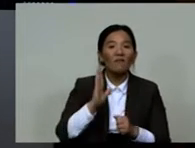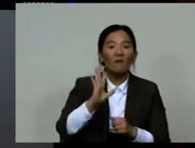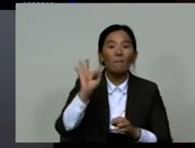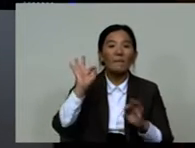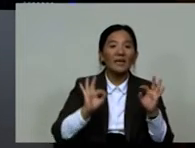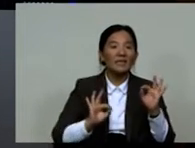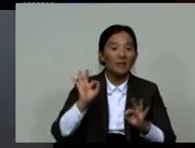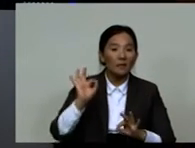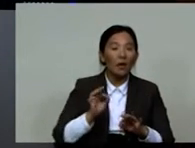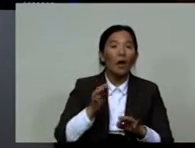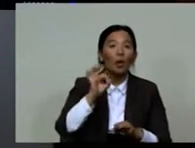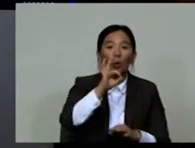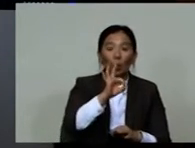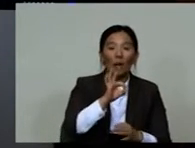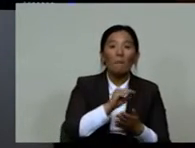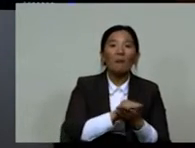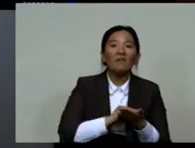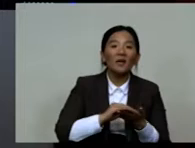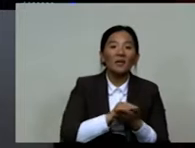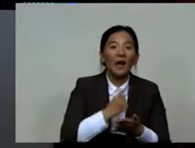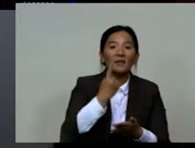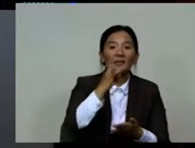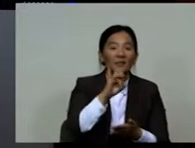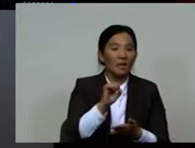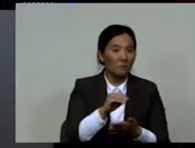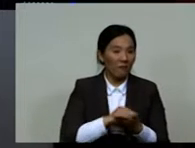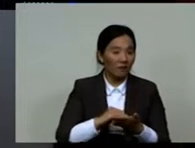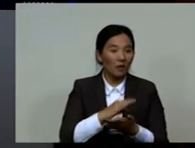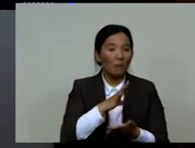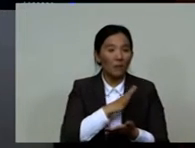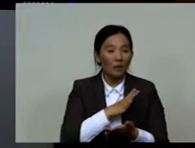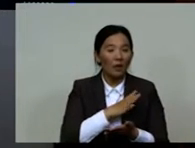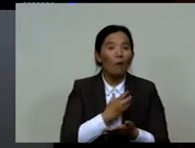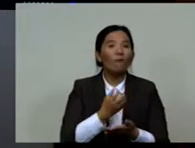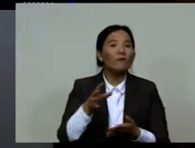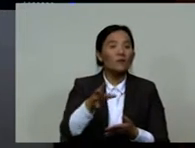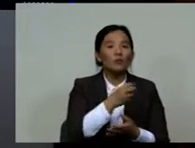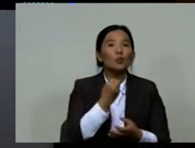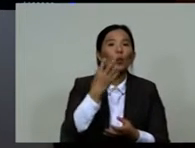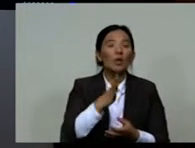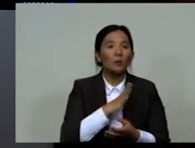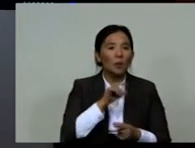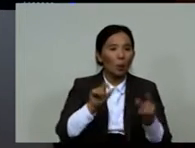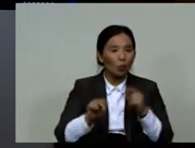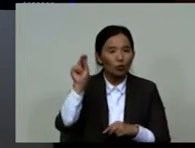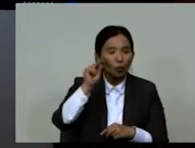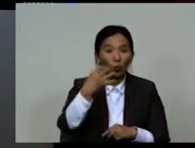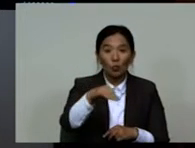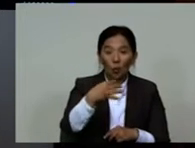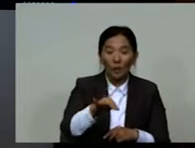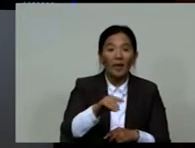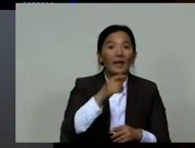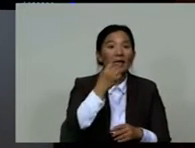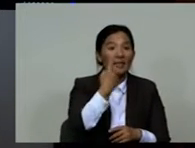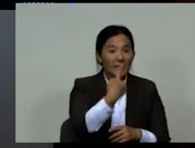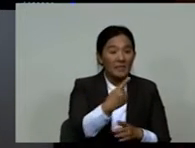процентах. То есть 0 повторилось всего один раз. Всего сколько было учеников? 40. Единицу